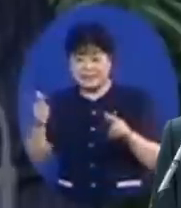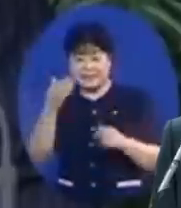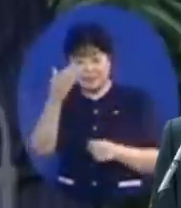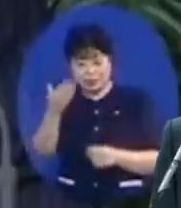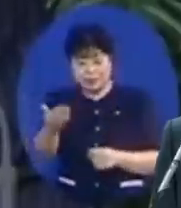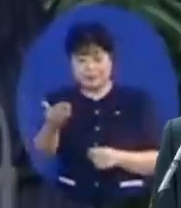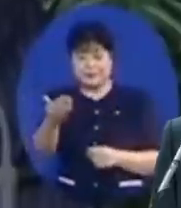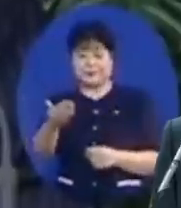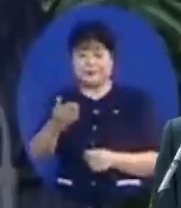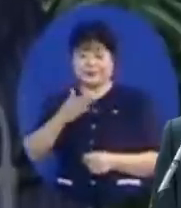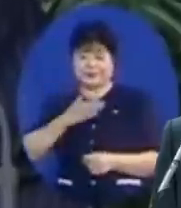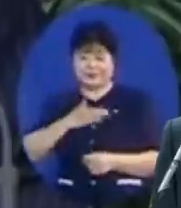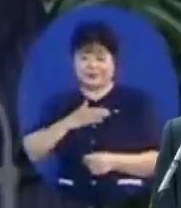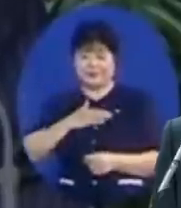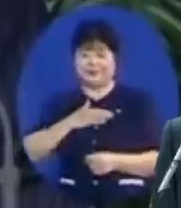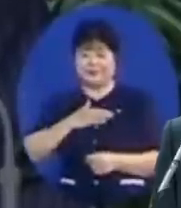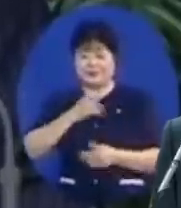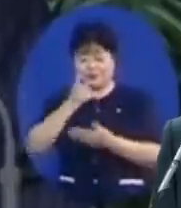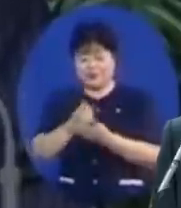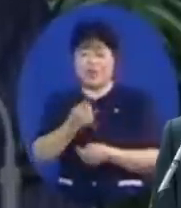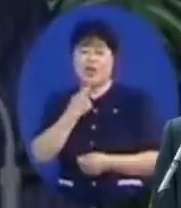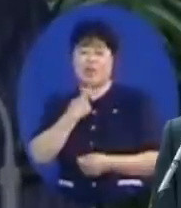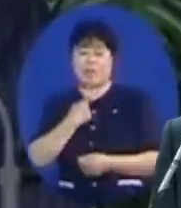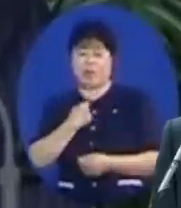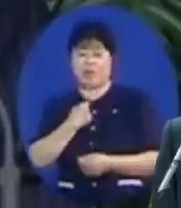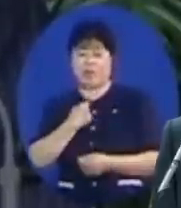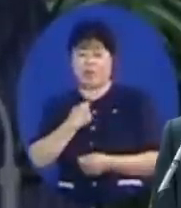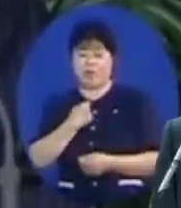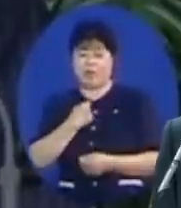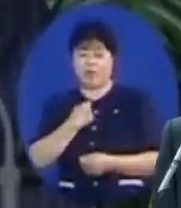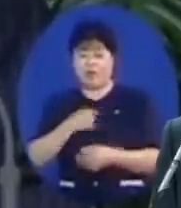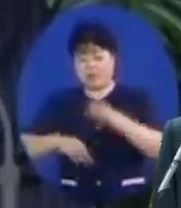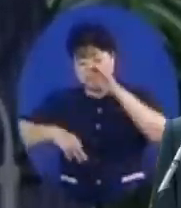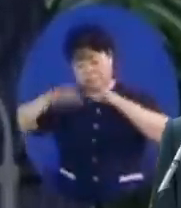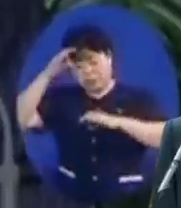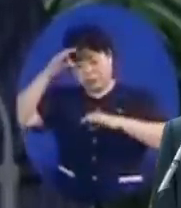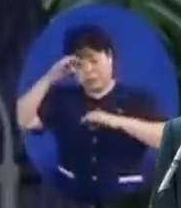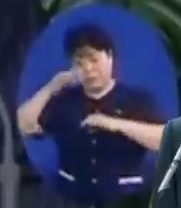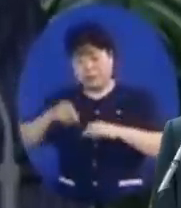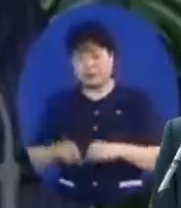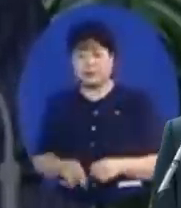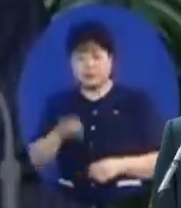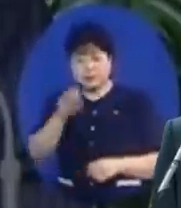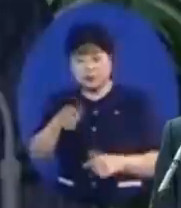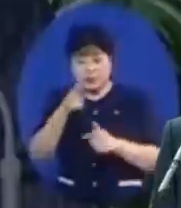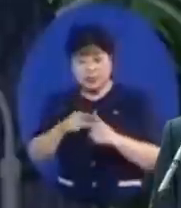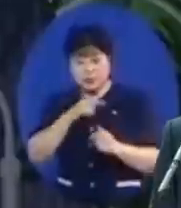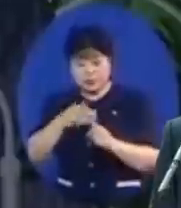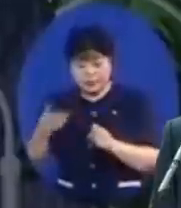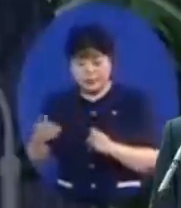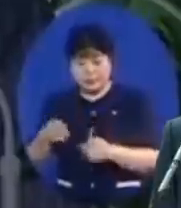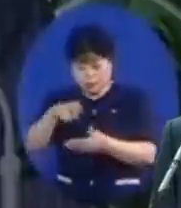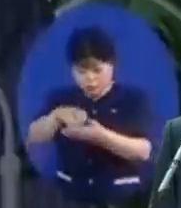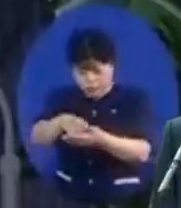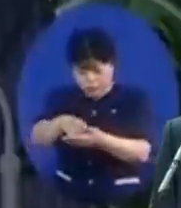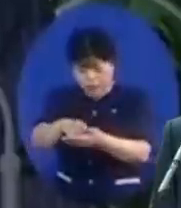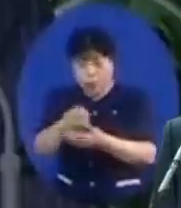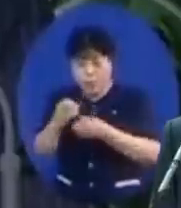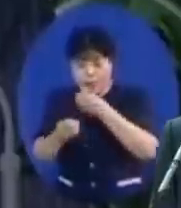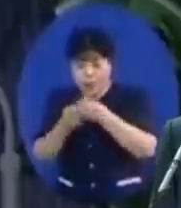여러분은 내가 죄를 짓고 실수를 했으면 그 자리에 예수 그리스도 앞에 무릎을 꿇어